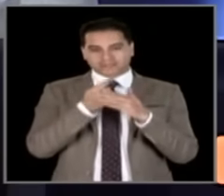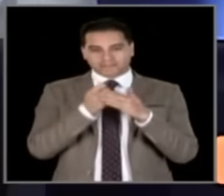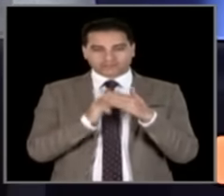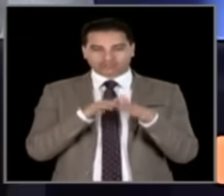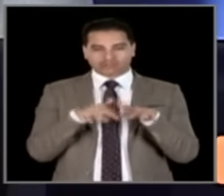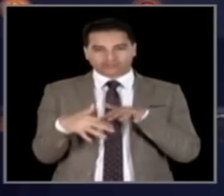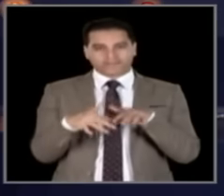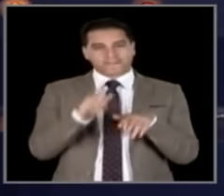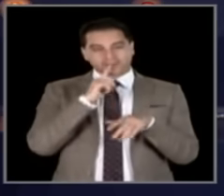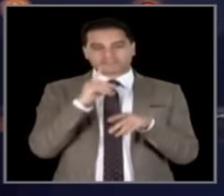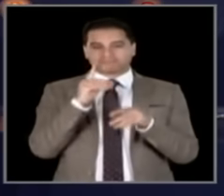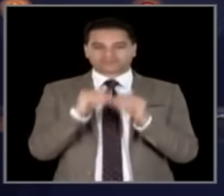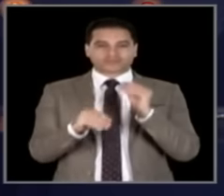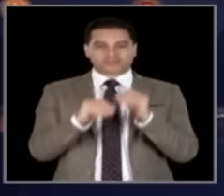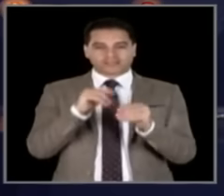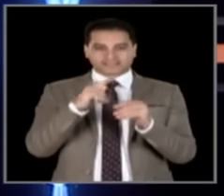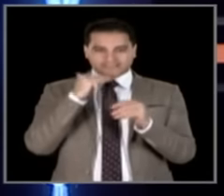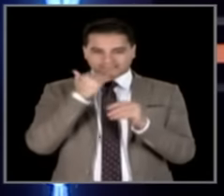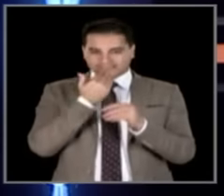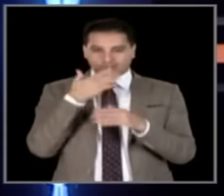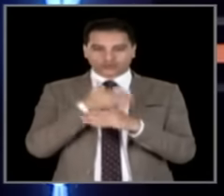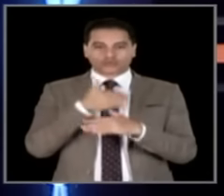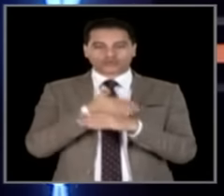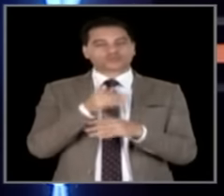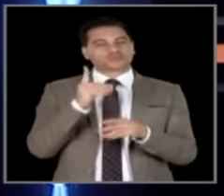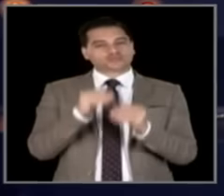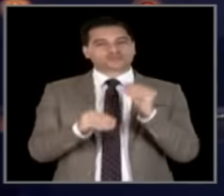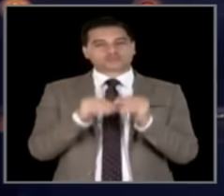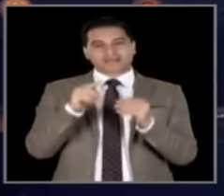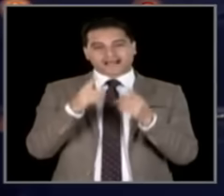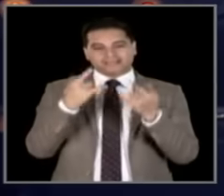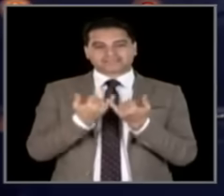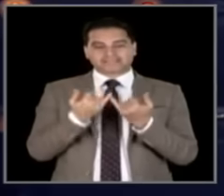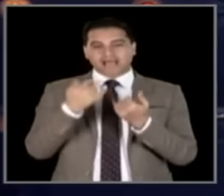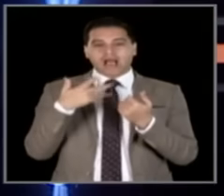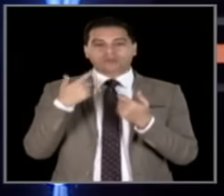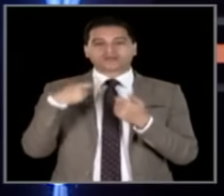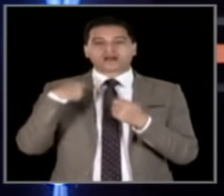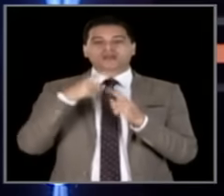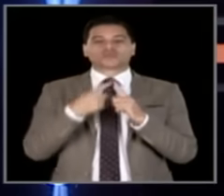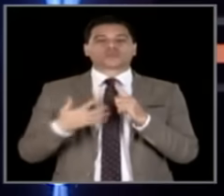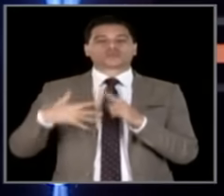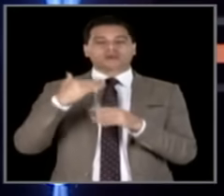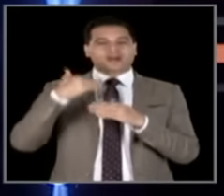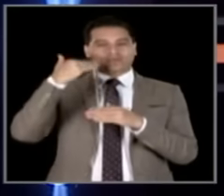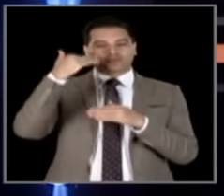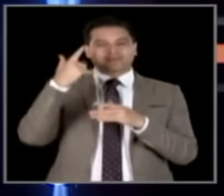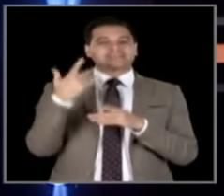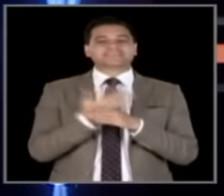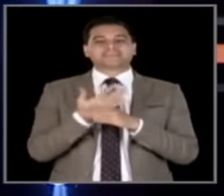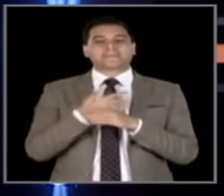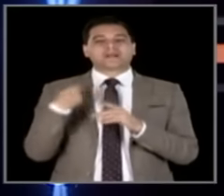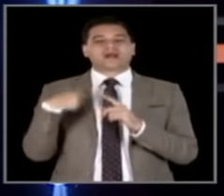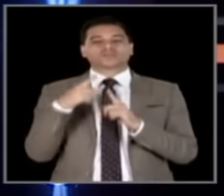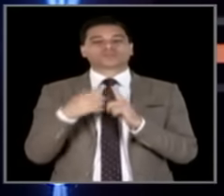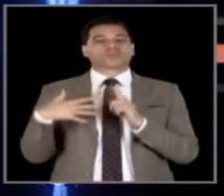بس مش مشكلة. كان في ريسك كتير بيتاخد. مش مشكلة لسه بدري. شربيني عايز تبقى رئيس وزراء؟ بإذن الله. اشمعنى رئيس